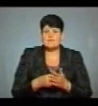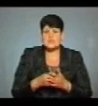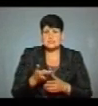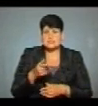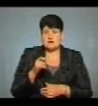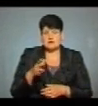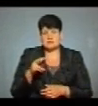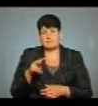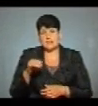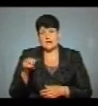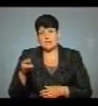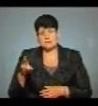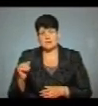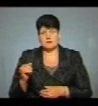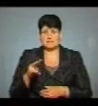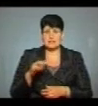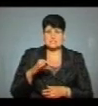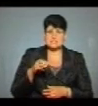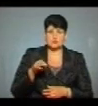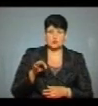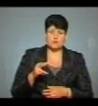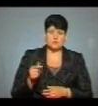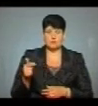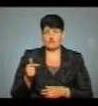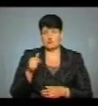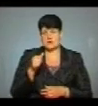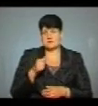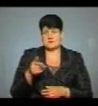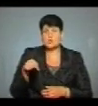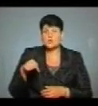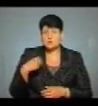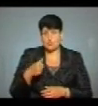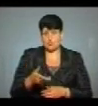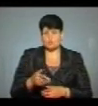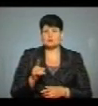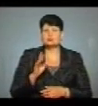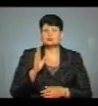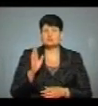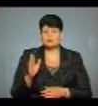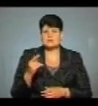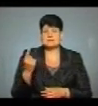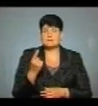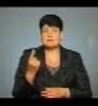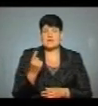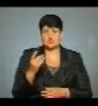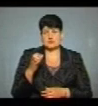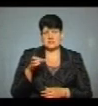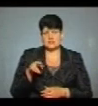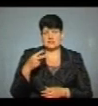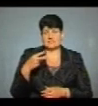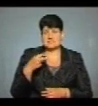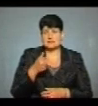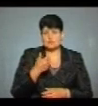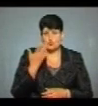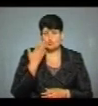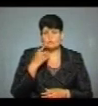в липні або в листопаді, вибачте, або в грудні місяці цього року. І що буде відбуватися з 1 січня 20-го, коли